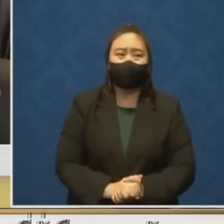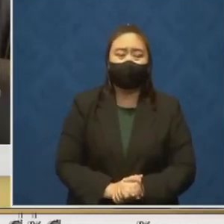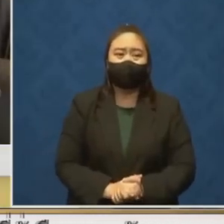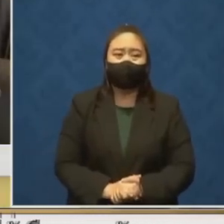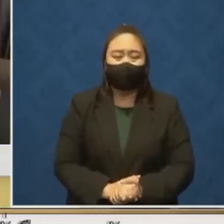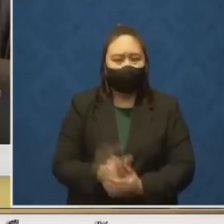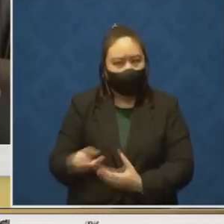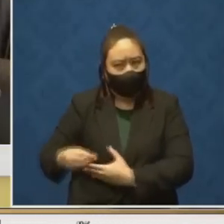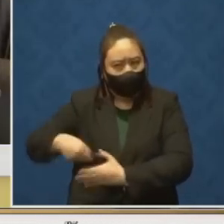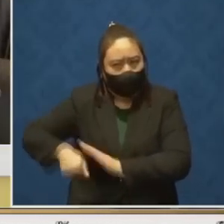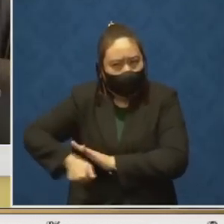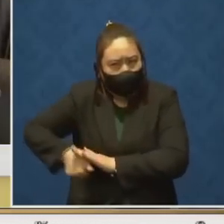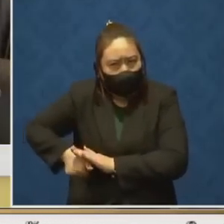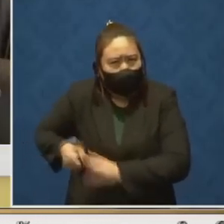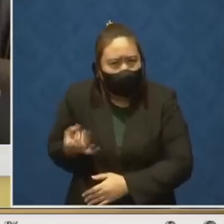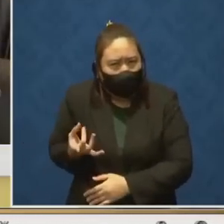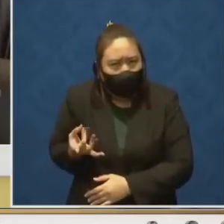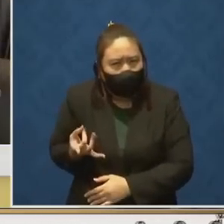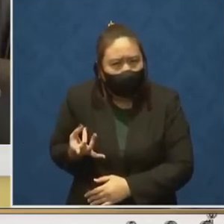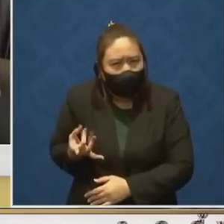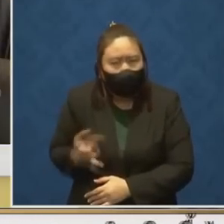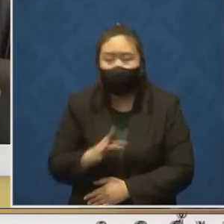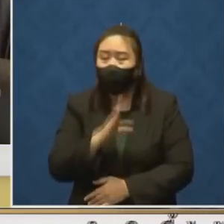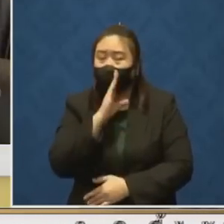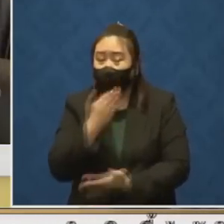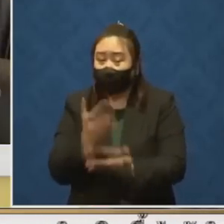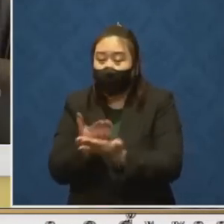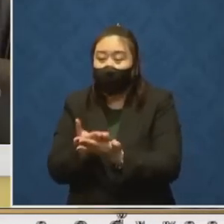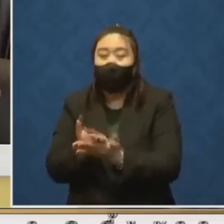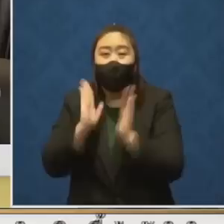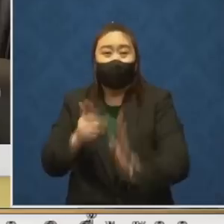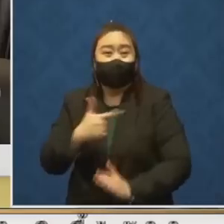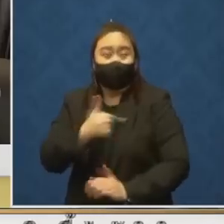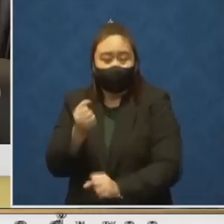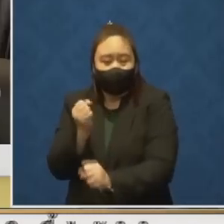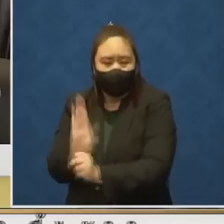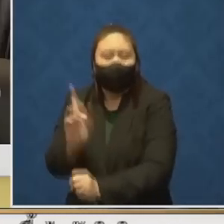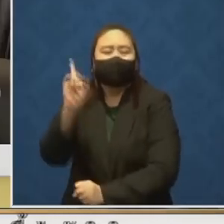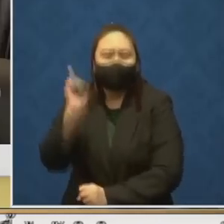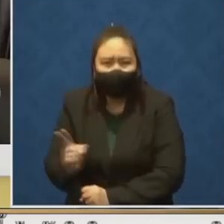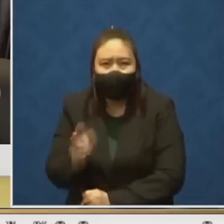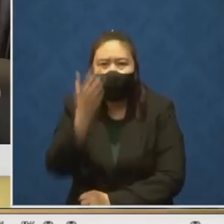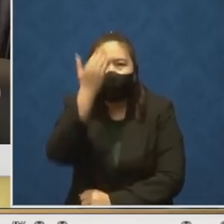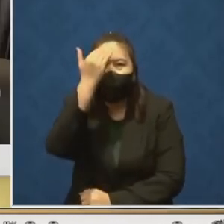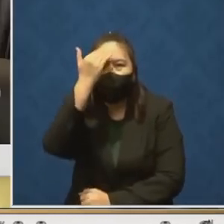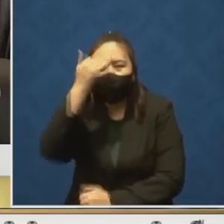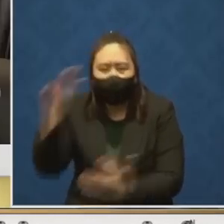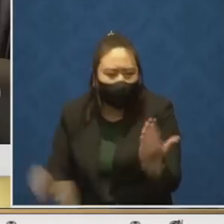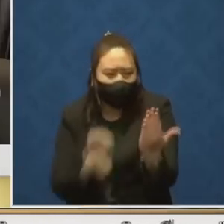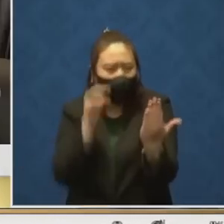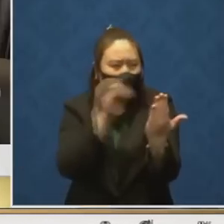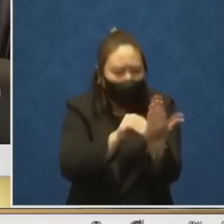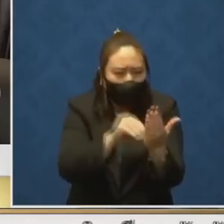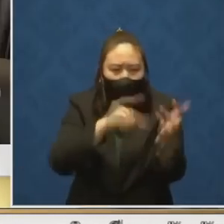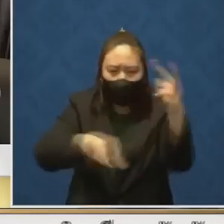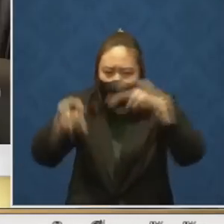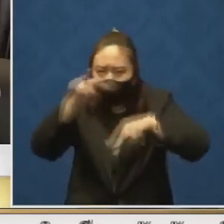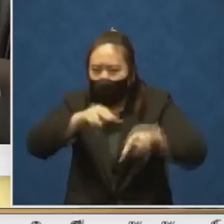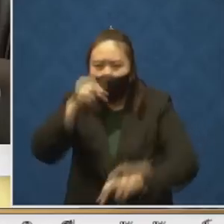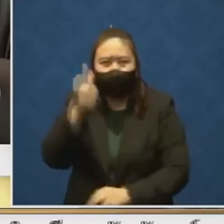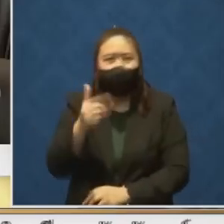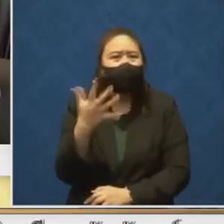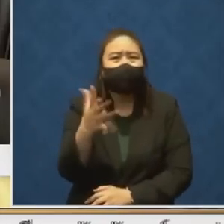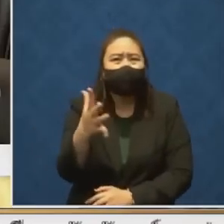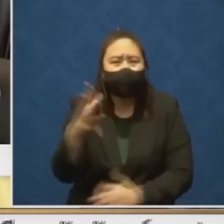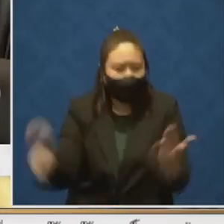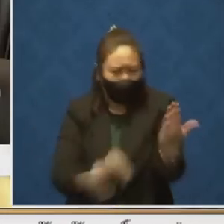หมกเมชรอะไรกนไ้ค่ะหากเป็เงินบริจากจิ ๆทำไมไม่ทำให้ตวจสอได้ไม่โรงใสไม่เอา